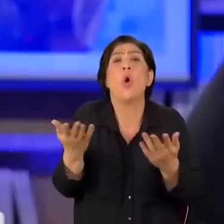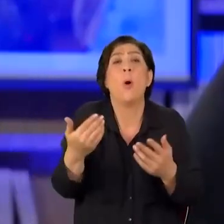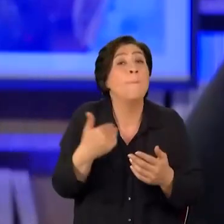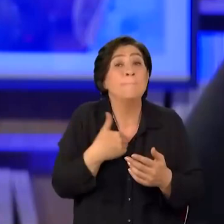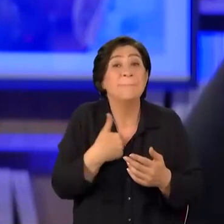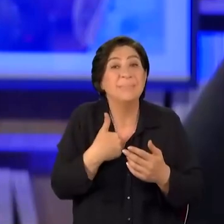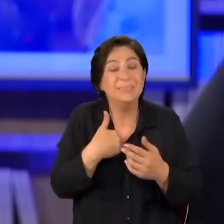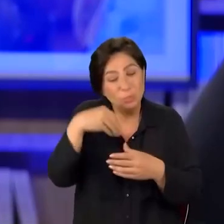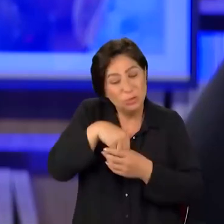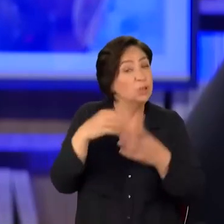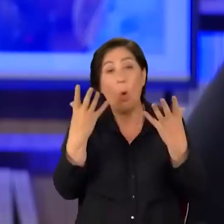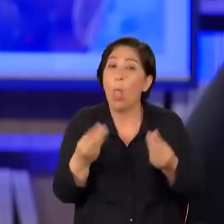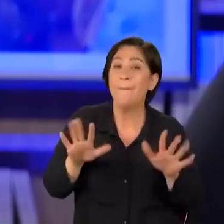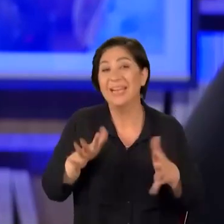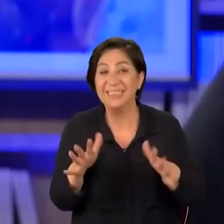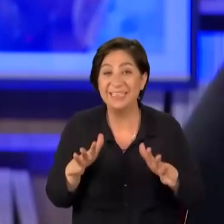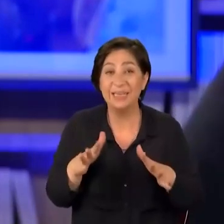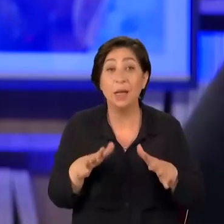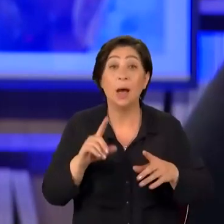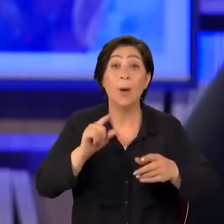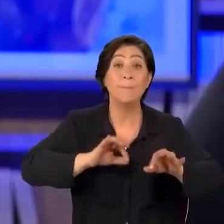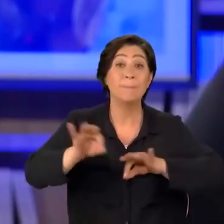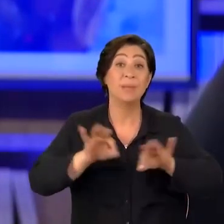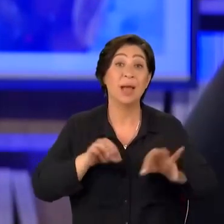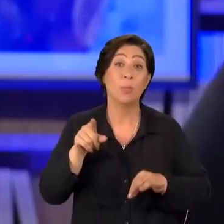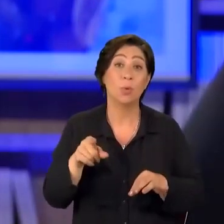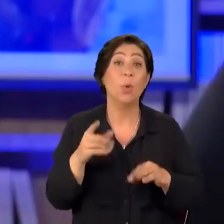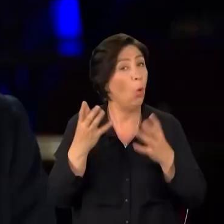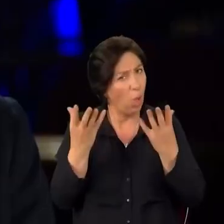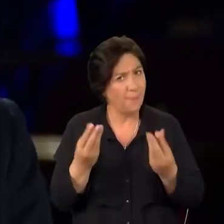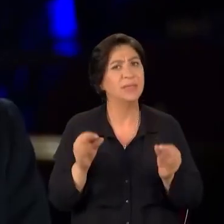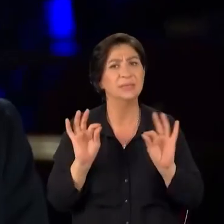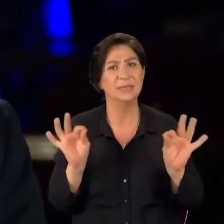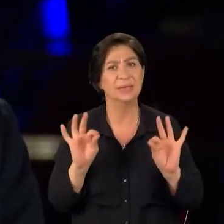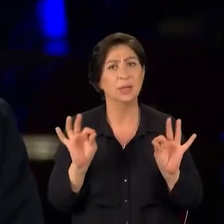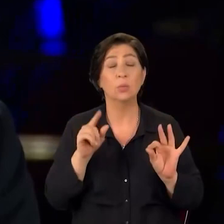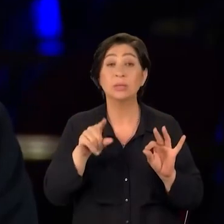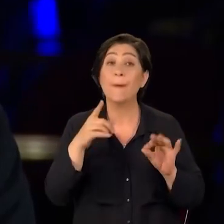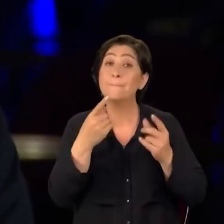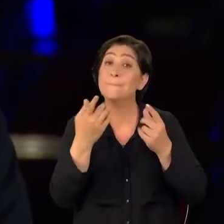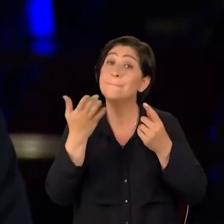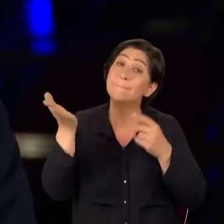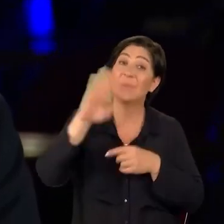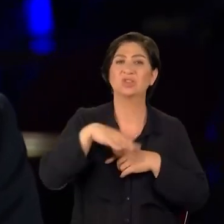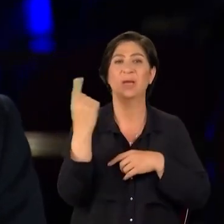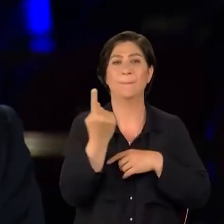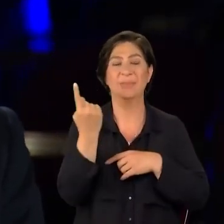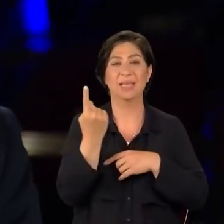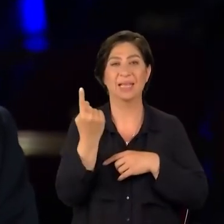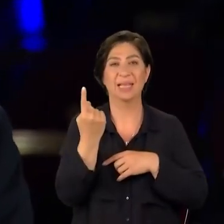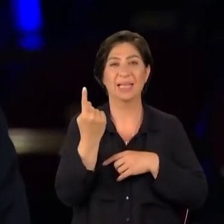anlamda. Bizden de olabilirdi anlamında söyledi. Yani. Bu ama yani, strateji son, bu. Son derece olabilirdi. Evet. Burada başka bir